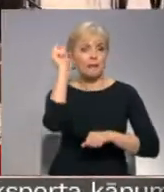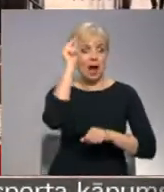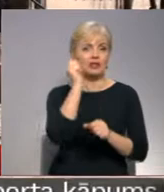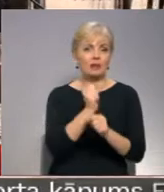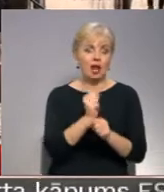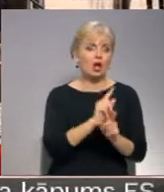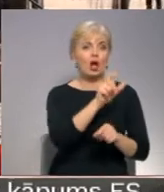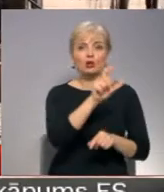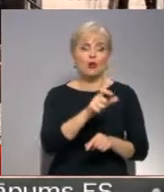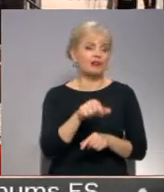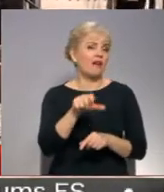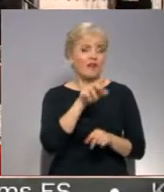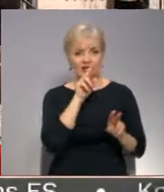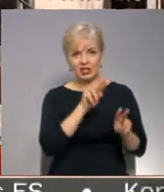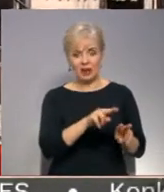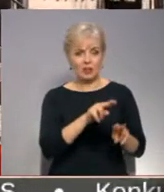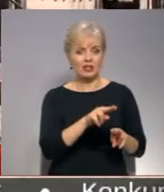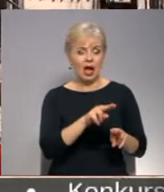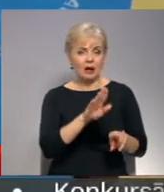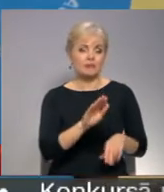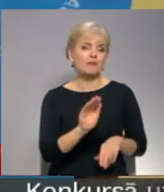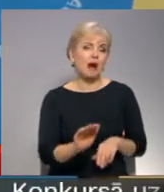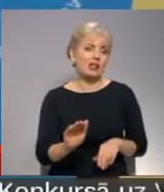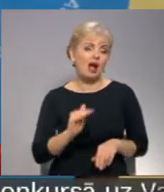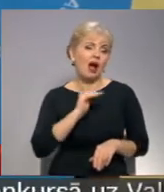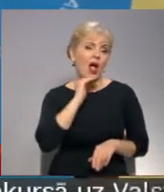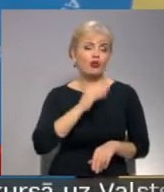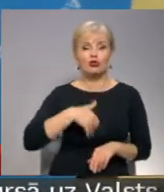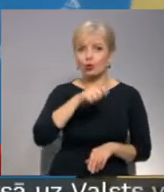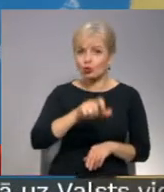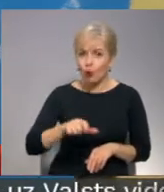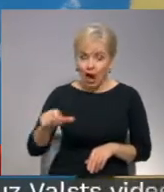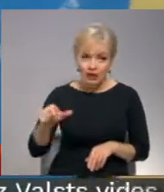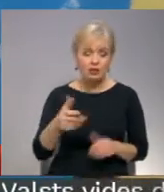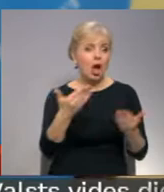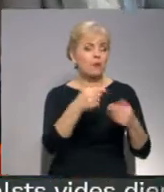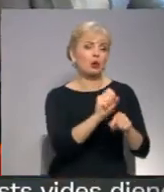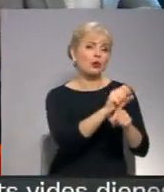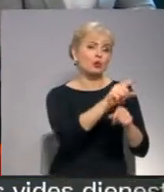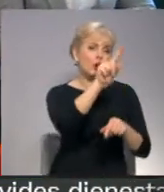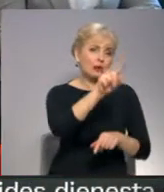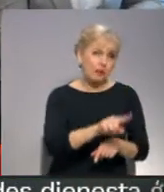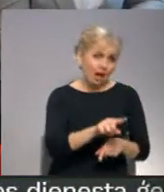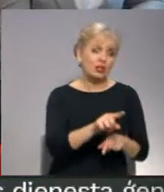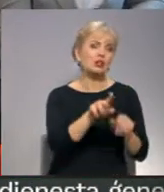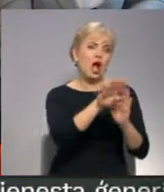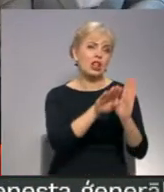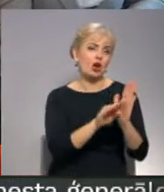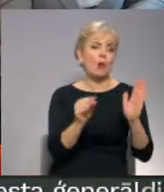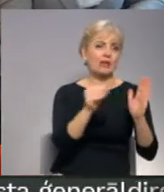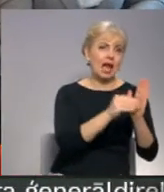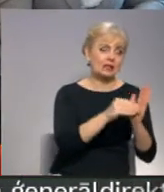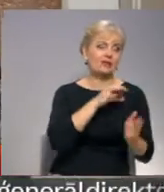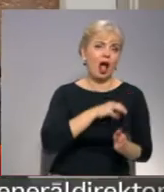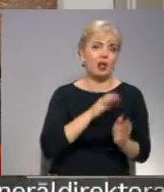skolotāji nepieskatīs mazāko klašu skolēnus. Arotbiedrība gan politiķiem dod mēnesi laika, lai likumā ierakstītu, ka